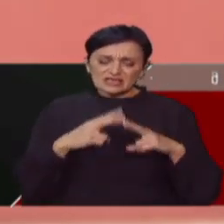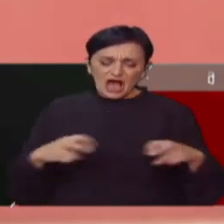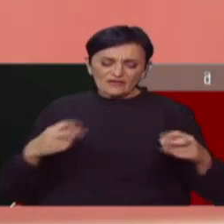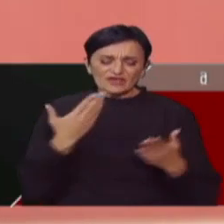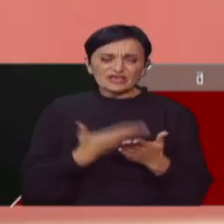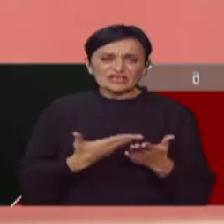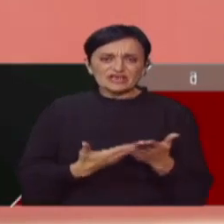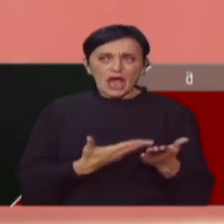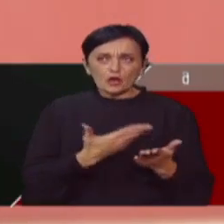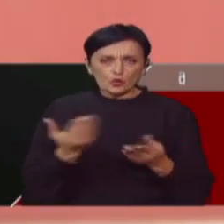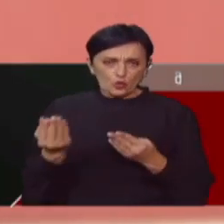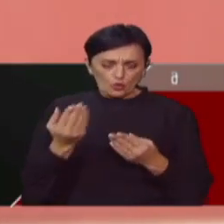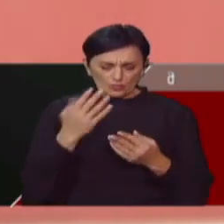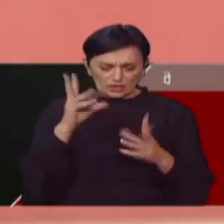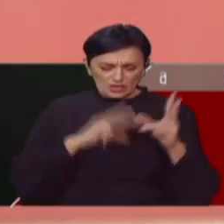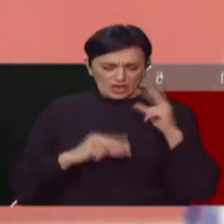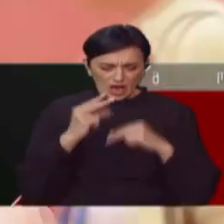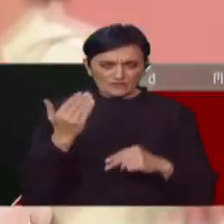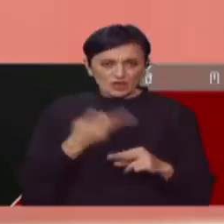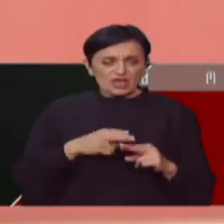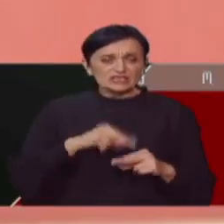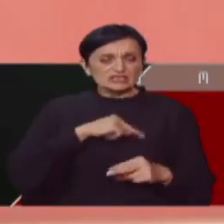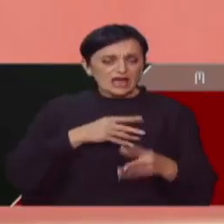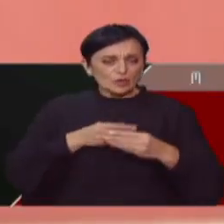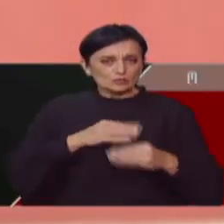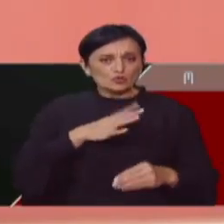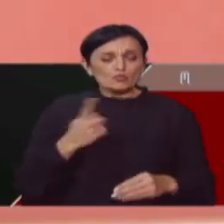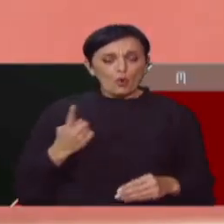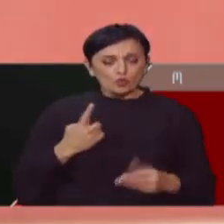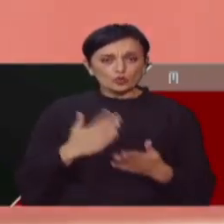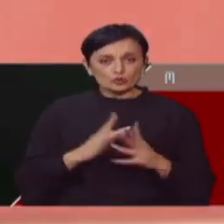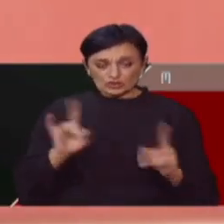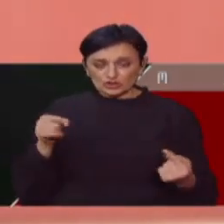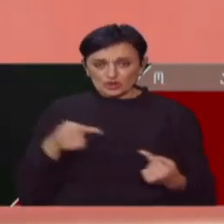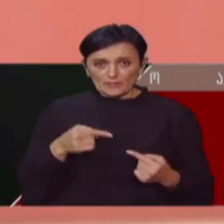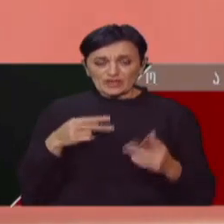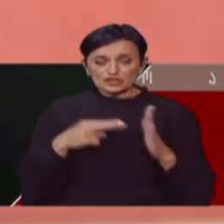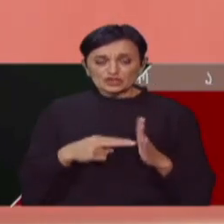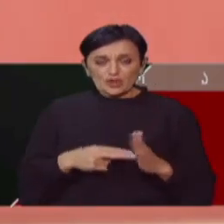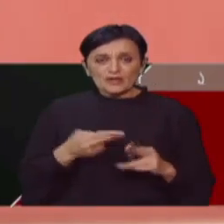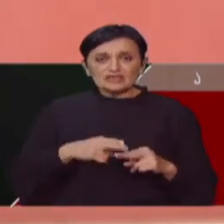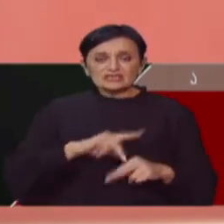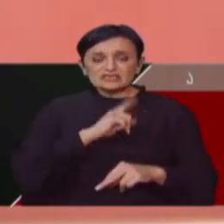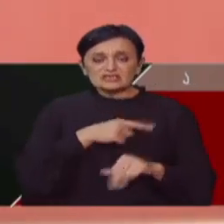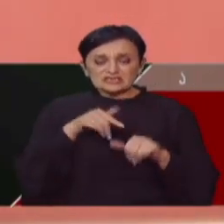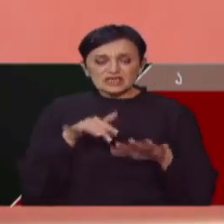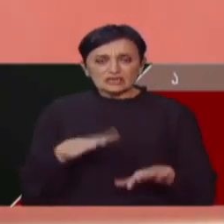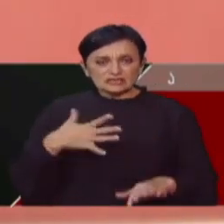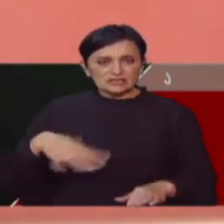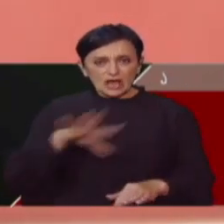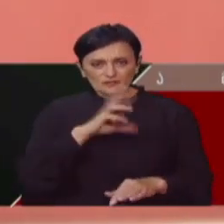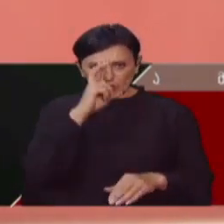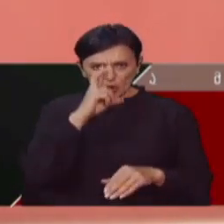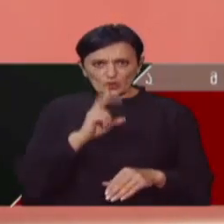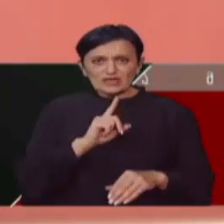რეკომენდაციები გავითვალისწინეთ და ძალიან პროდუქტიული იყო ეს თანამშრომლობა. გვაქვს მოლოდინი, რომ შესაბამისად შეფასდება ის ძალისხმევა, რომელიც საქართველოს ხელისუფლებამ